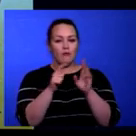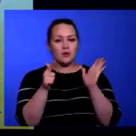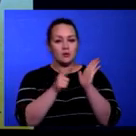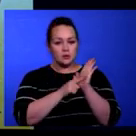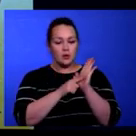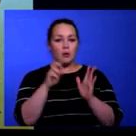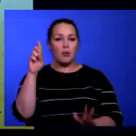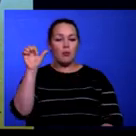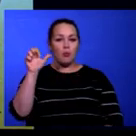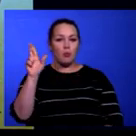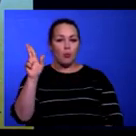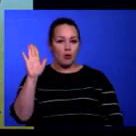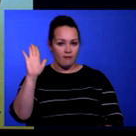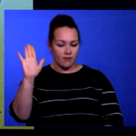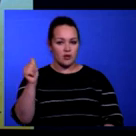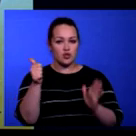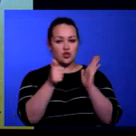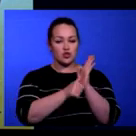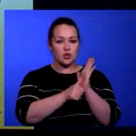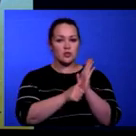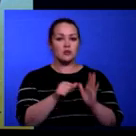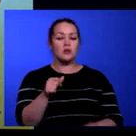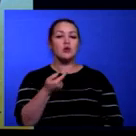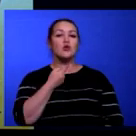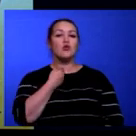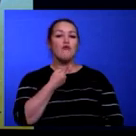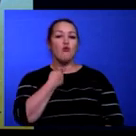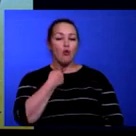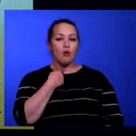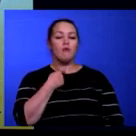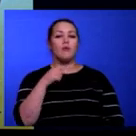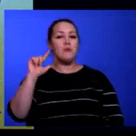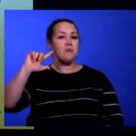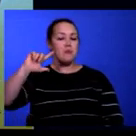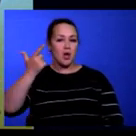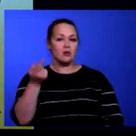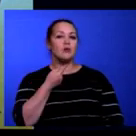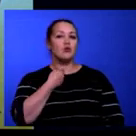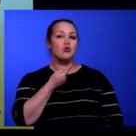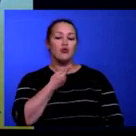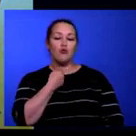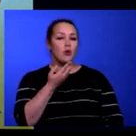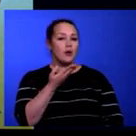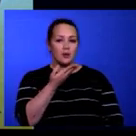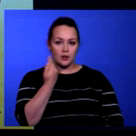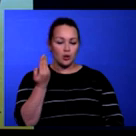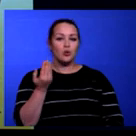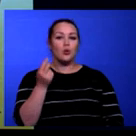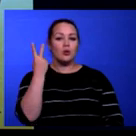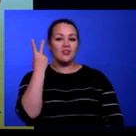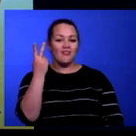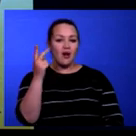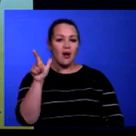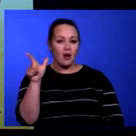букв 6 звуков так как мягкий знак не обозначает звука два